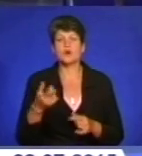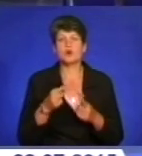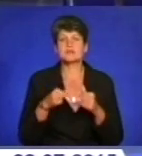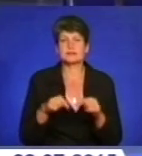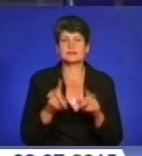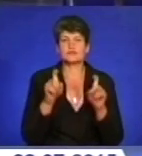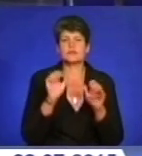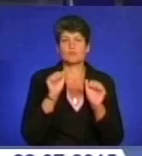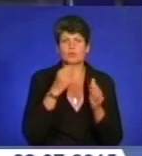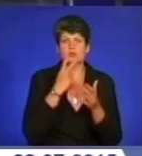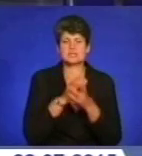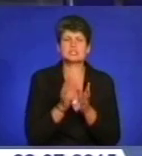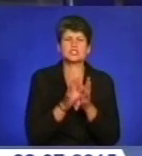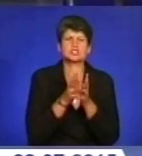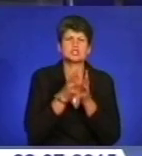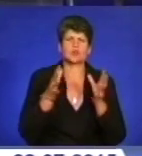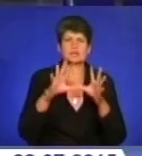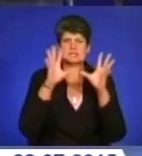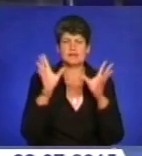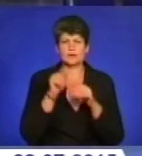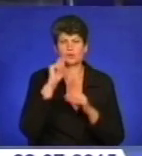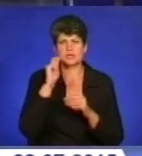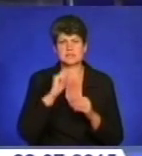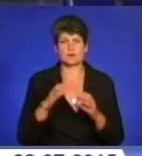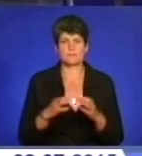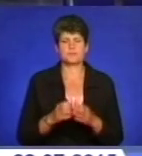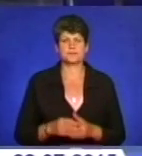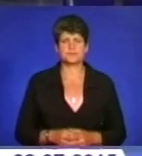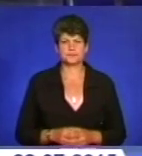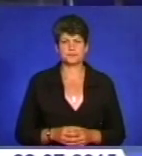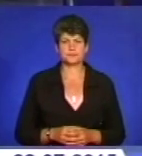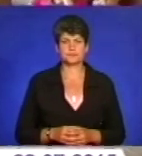зможе показати лише широка загальноукраїнська кампанія. Олена Герасименко далі.